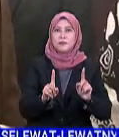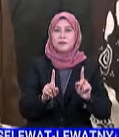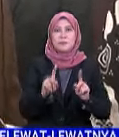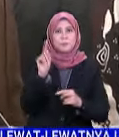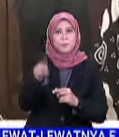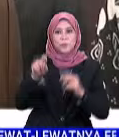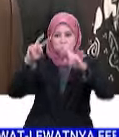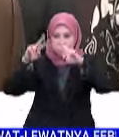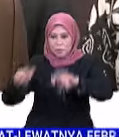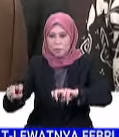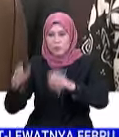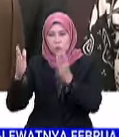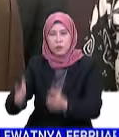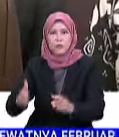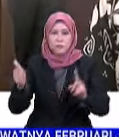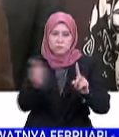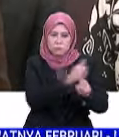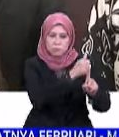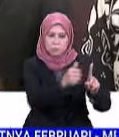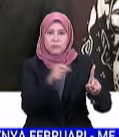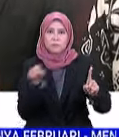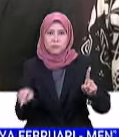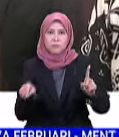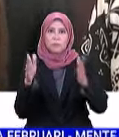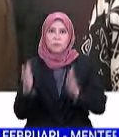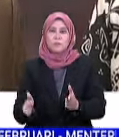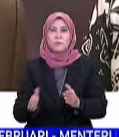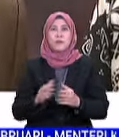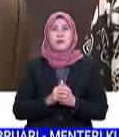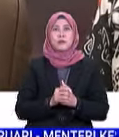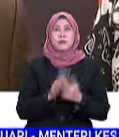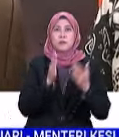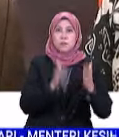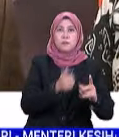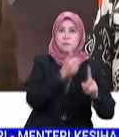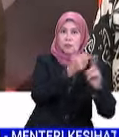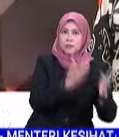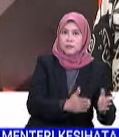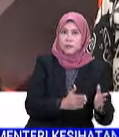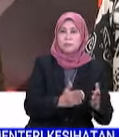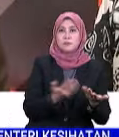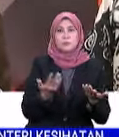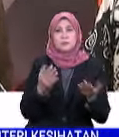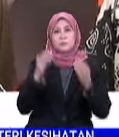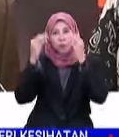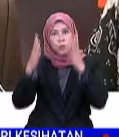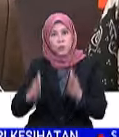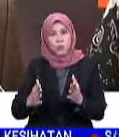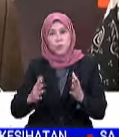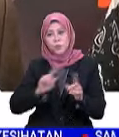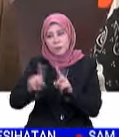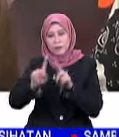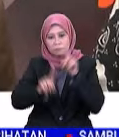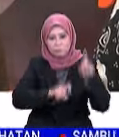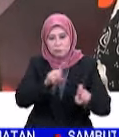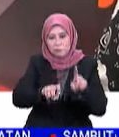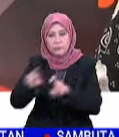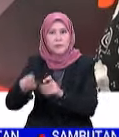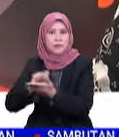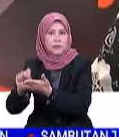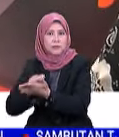siasat pembuli, yang kena buli, warden, cikgu. Semualah kena siasat. Baru kita dapat result yang